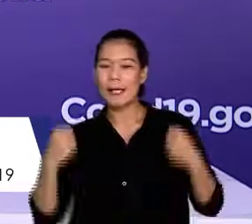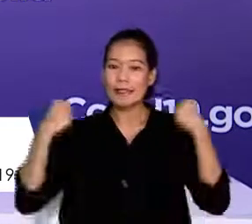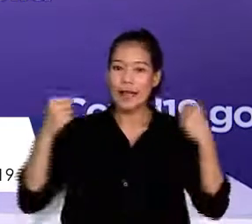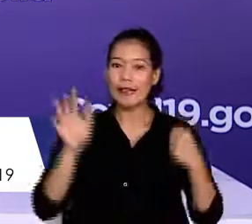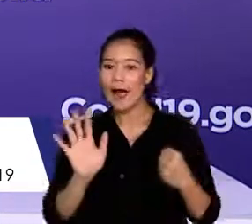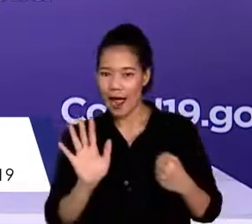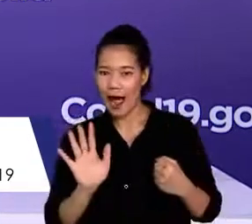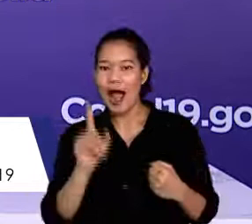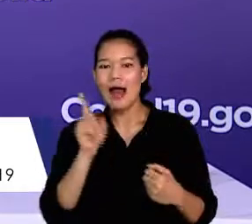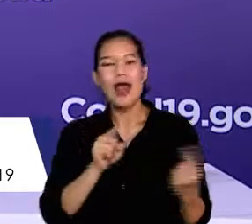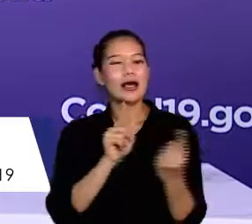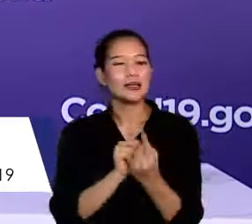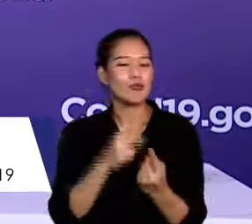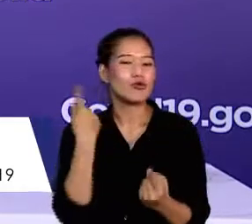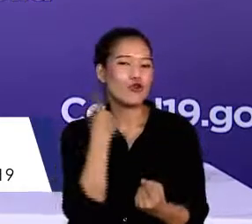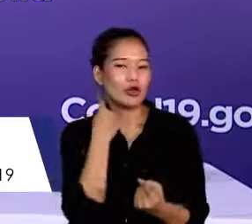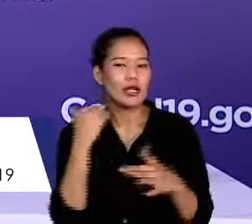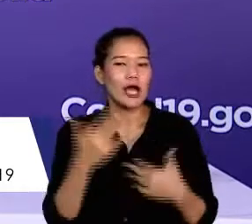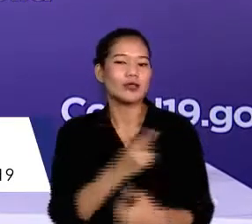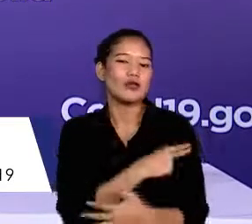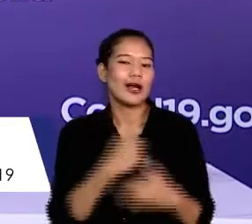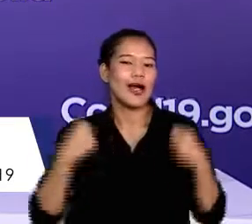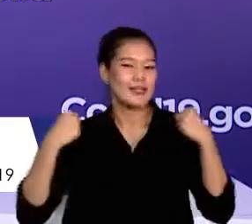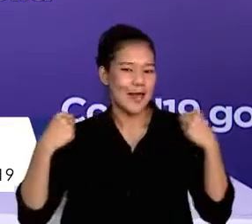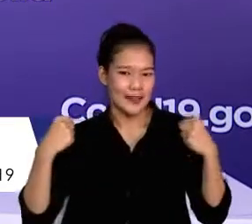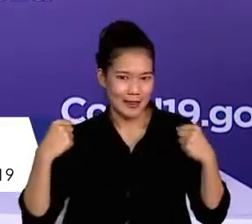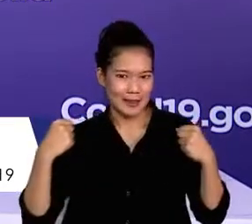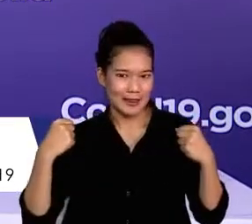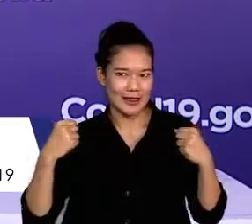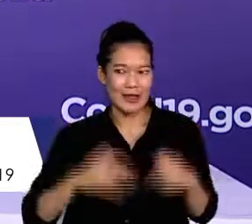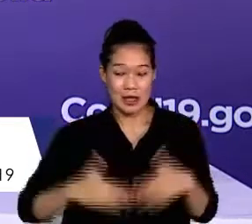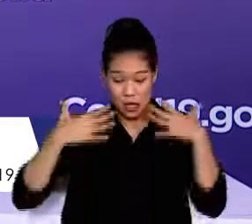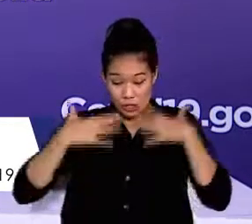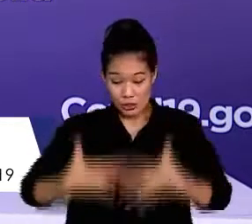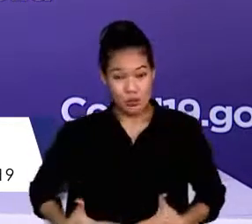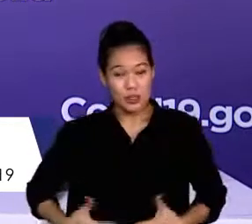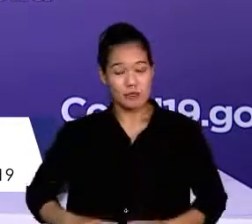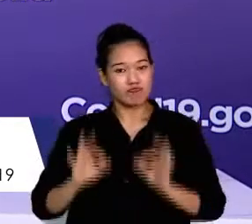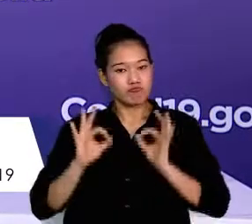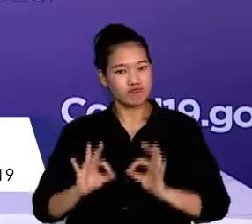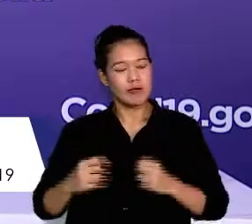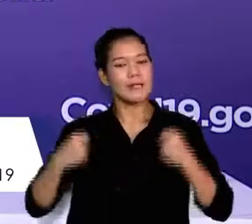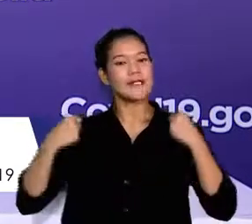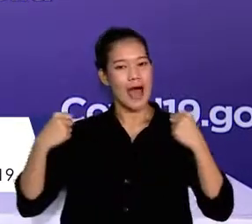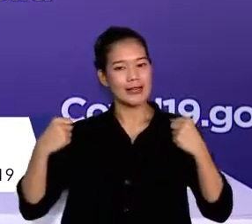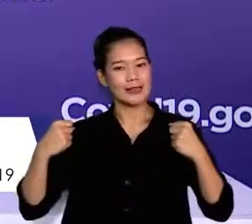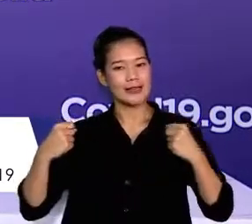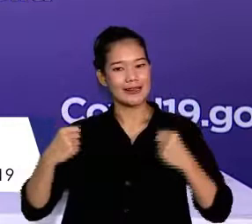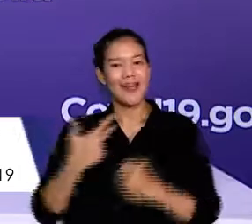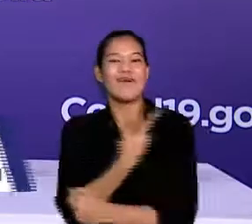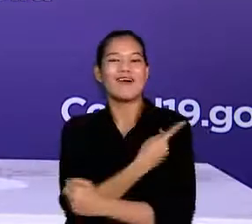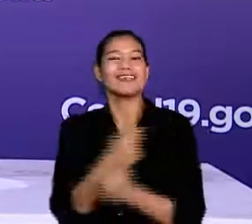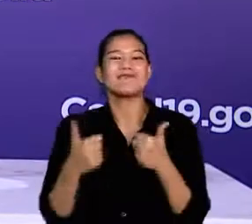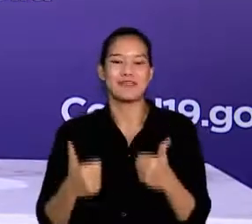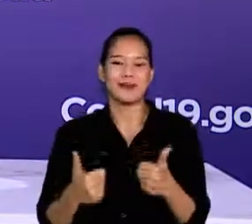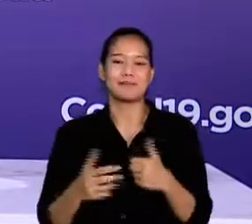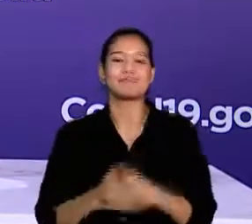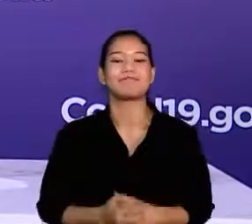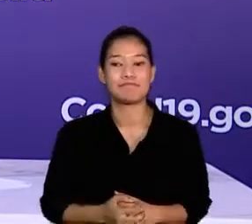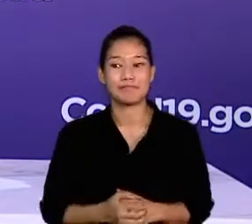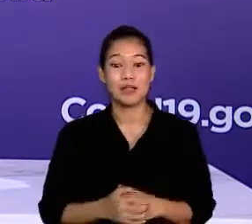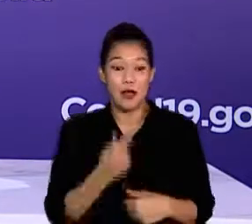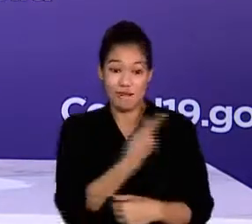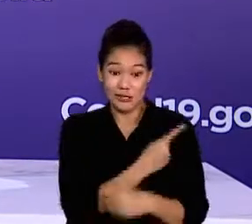dengan dokter atau tenaga kesehatan terlebih dahulu dan berada dalam kondisi Fit untuk menerima vaksin